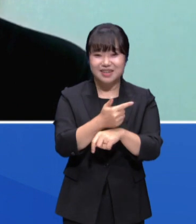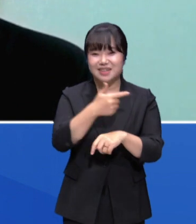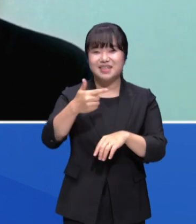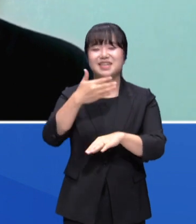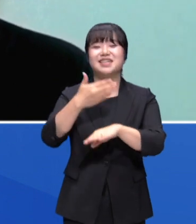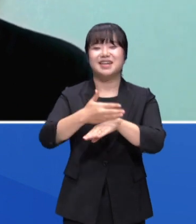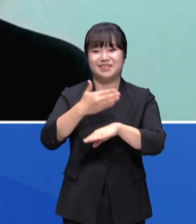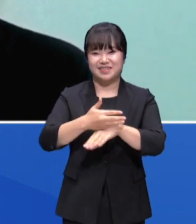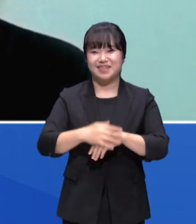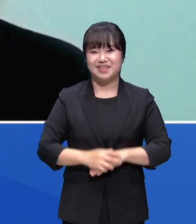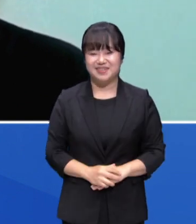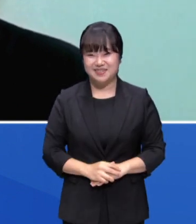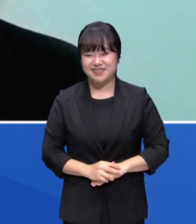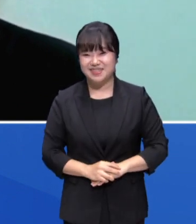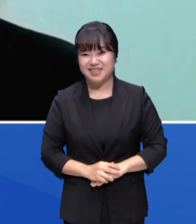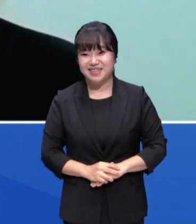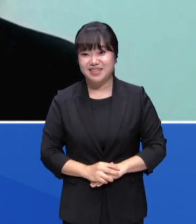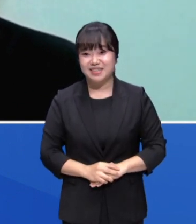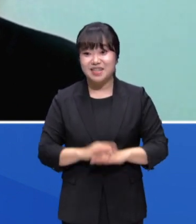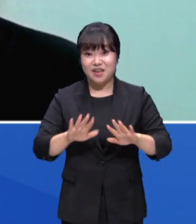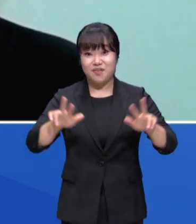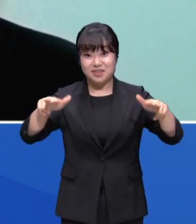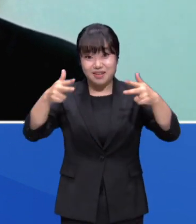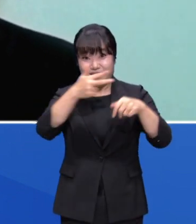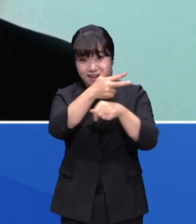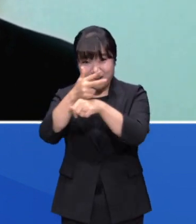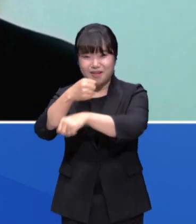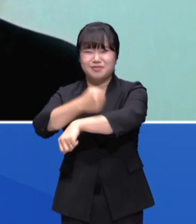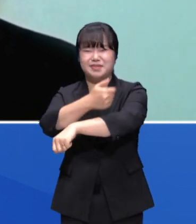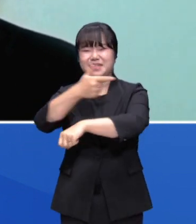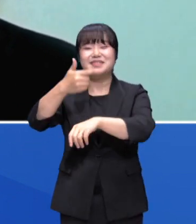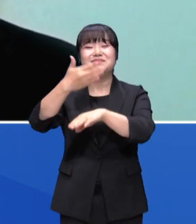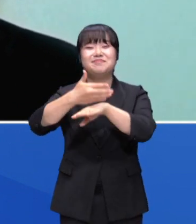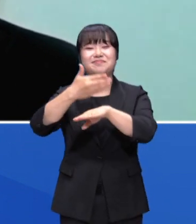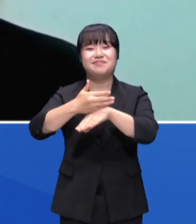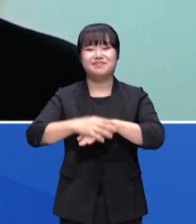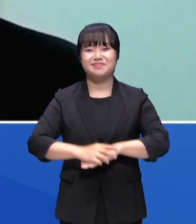담당하는 김정민 통신원과 이야기 나눠봤습니다. 취재하느라 고생 많으셨습니다.